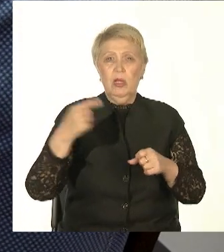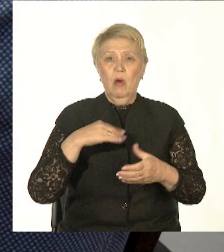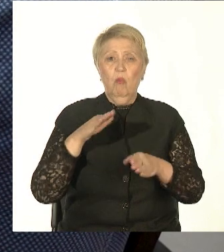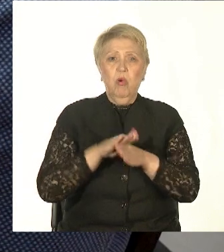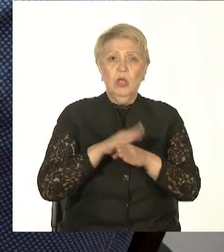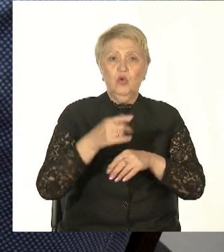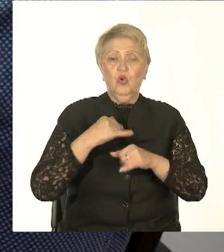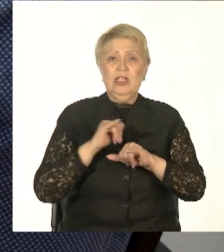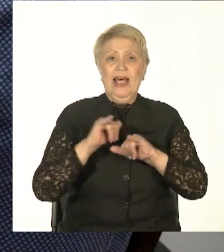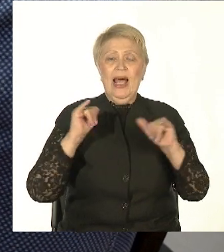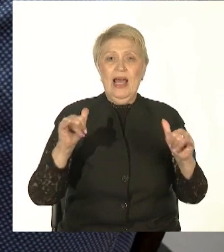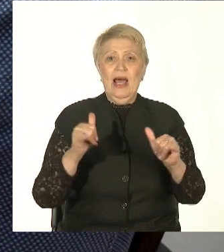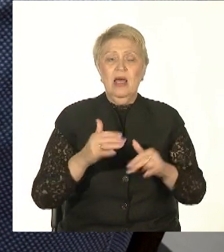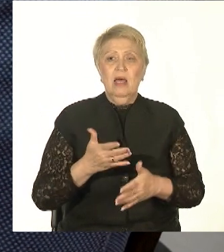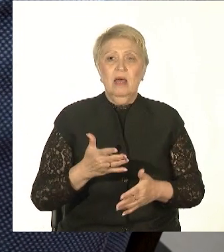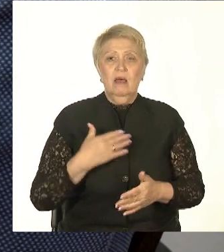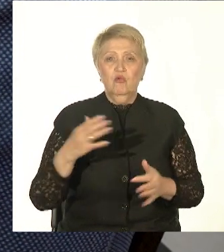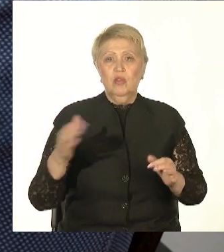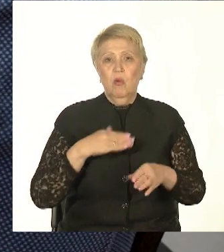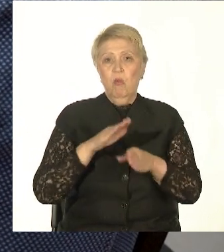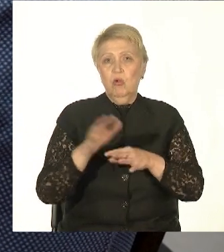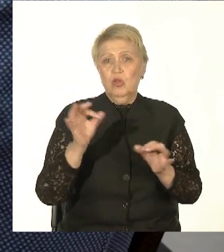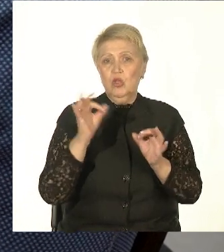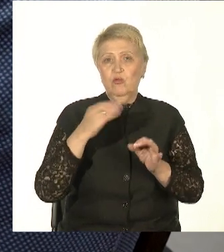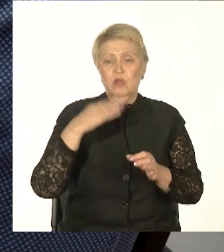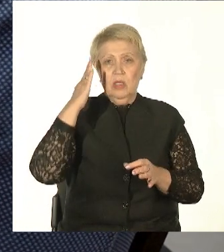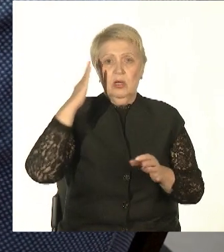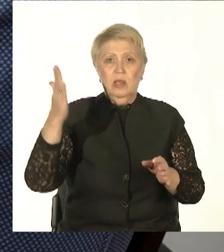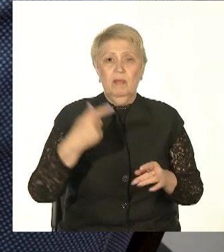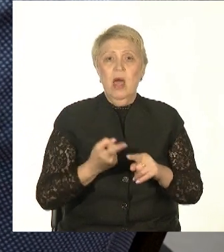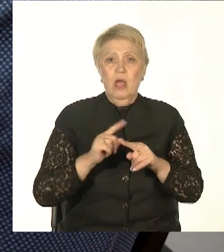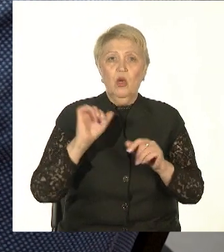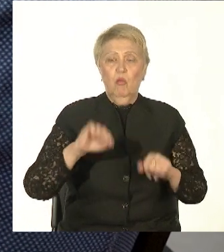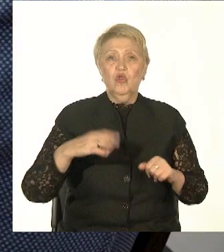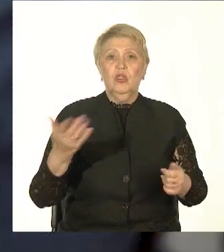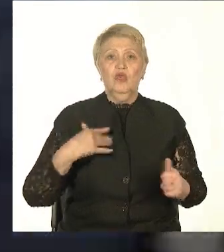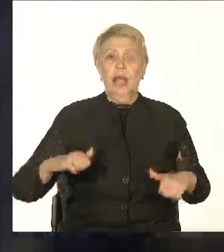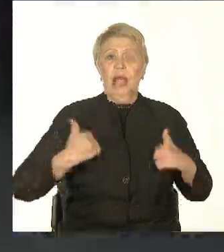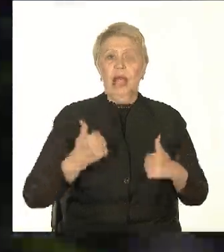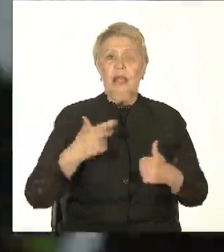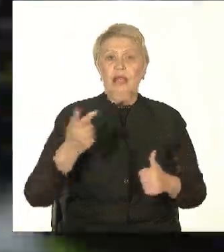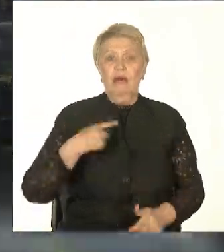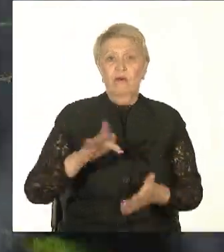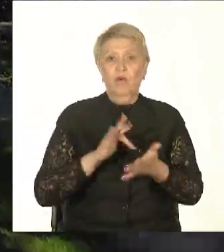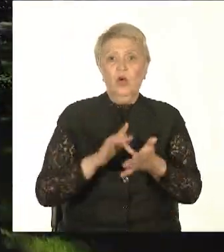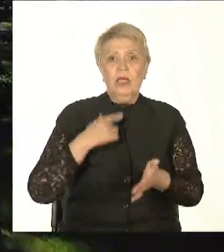историй еще не видел и не знаю. Поэтому вот этим можно гордиться у нас в Хабаровске.